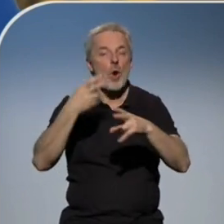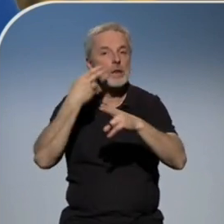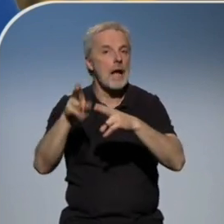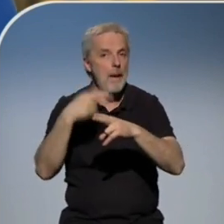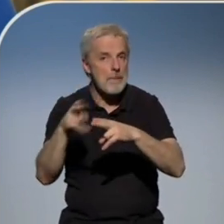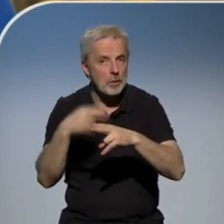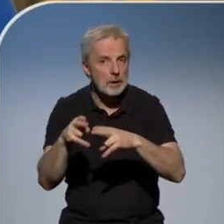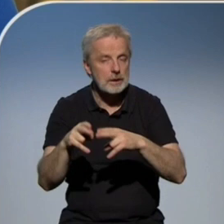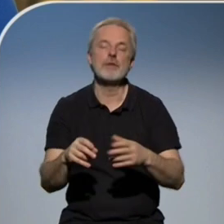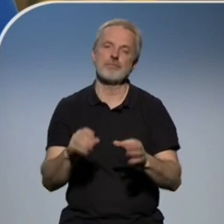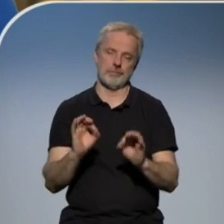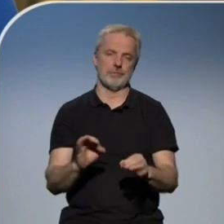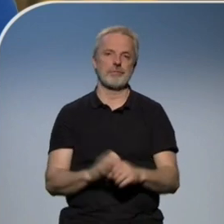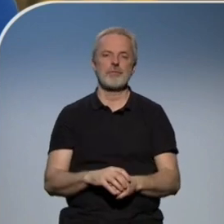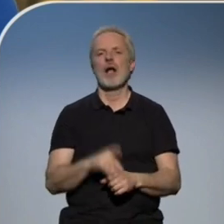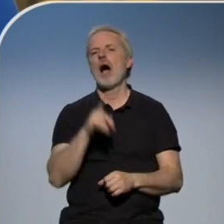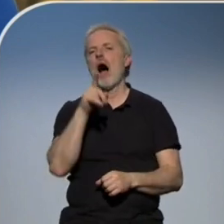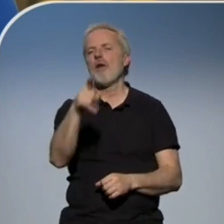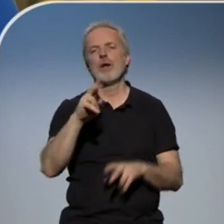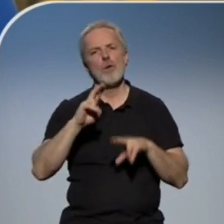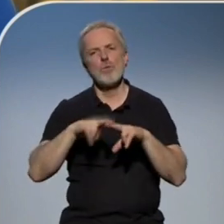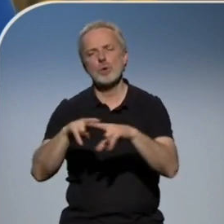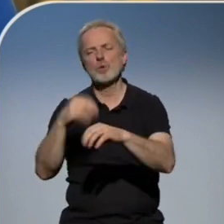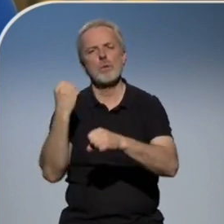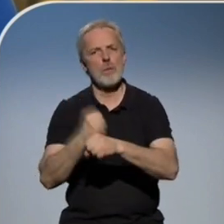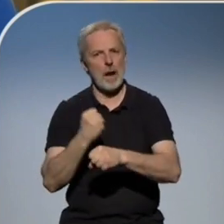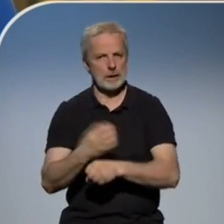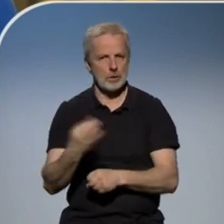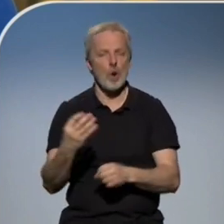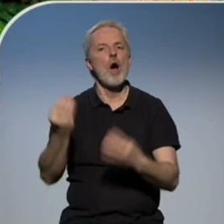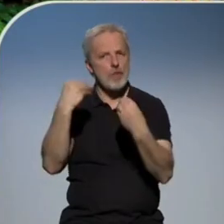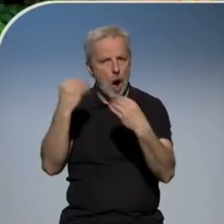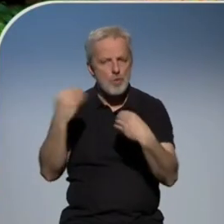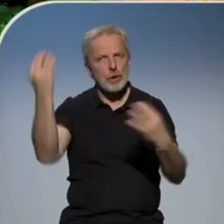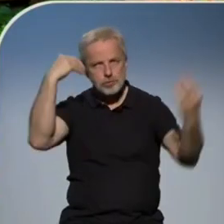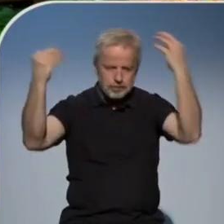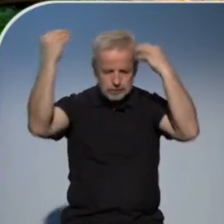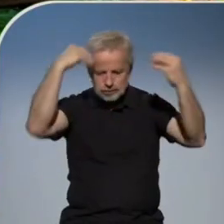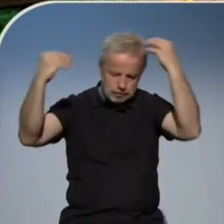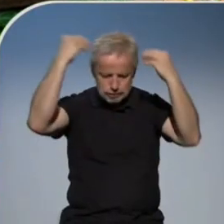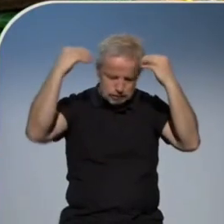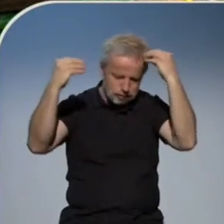někdo tuší, ale neví, jakým způsobem vlastně aplikujete to, co jste se všechno dozvěděl a naučil vlastně do praxe.